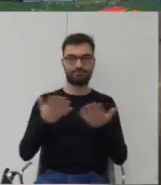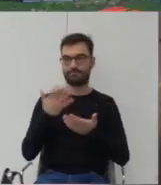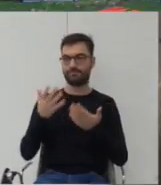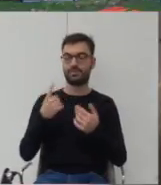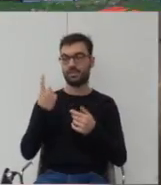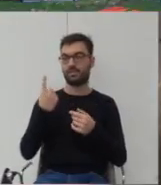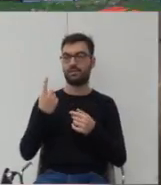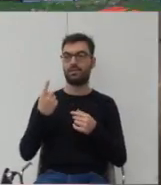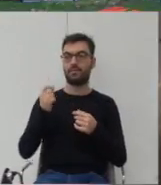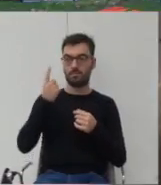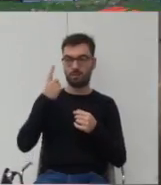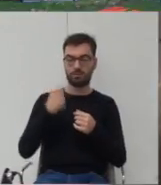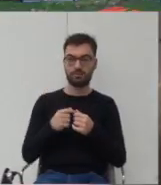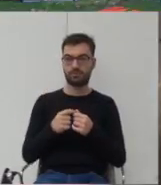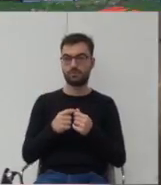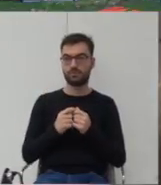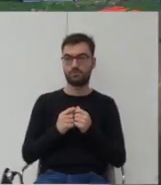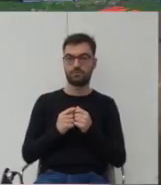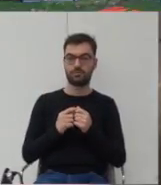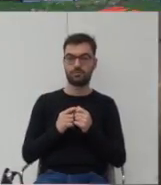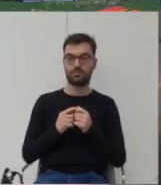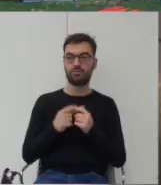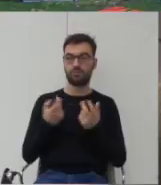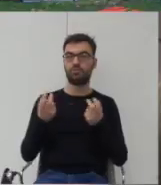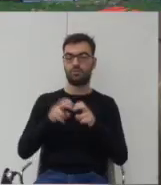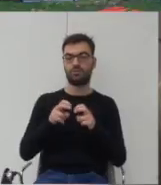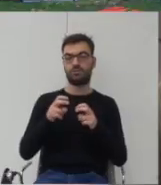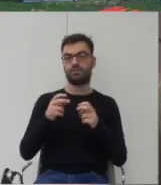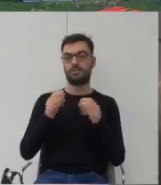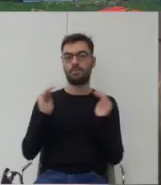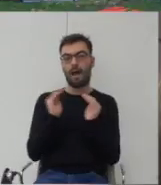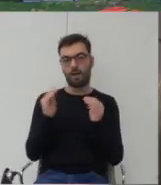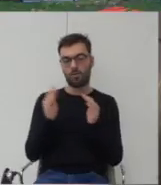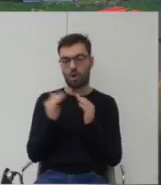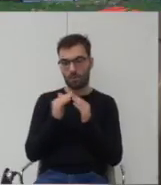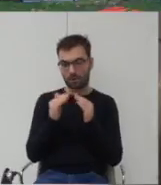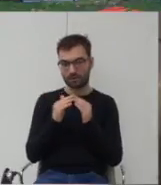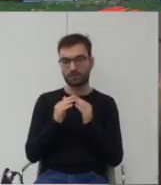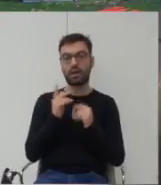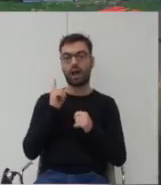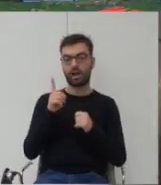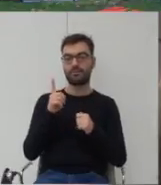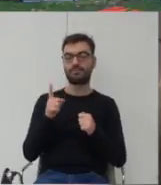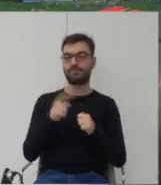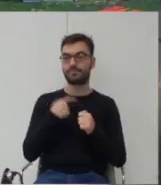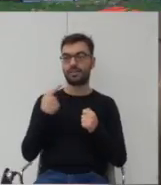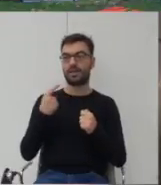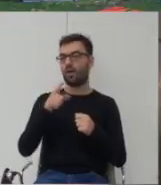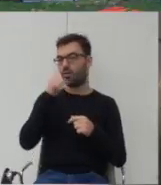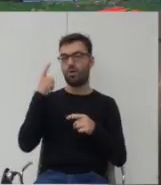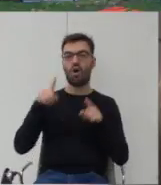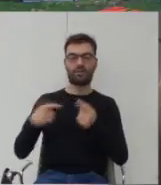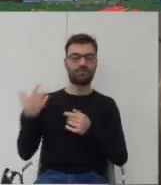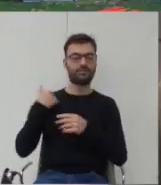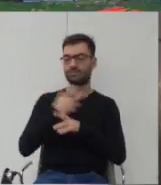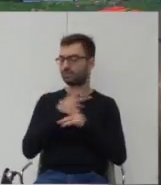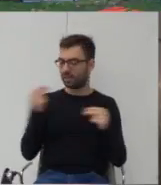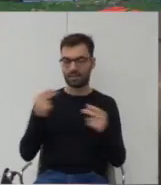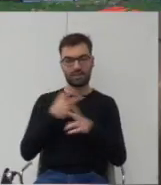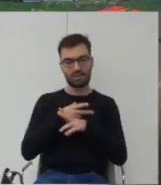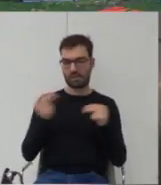zrobić. Jedyny pomysł, jaki nam przychodził do głowy, to właśnie stworzenie jej takiego małego domku. Natomiast byliśmy zniechęcani do tego